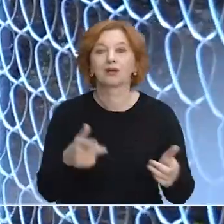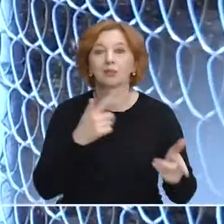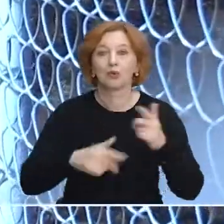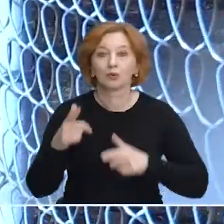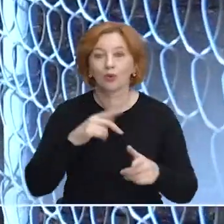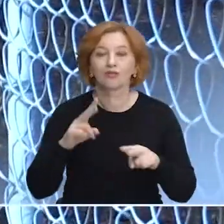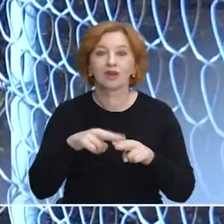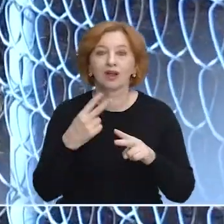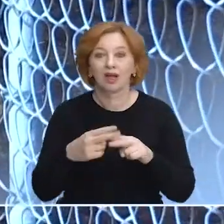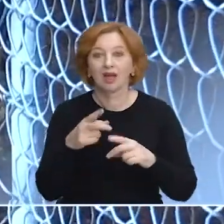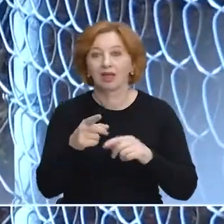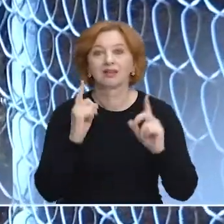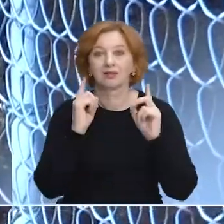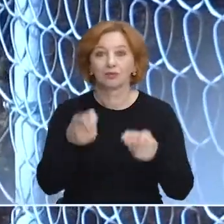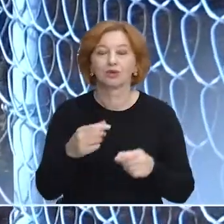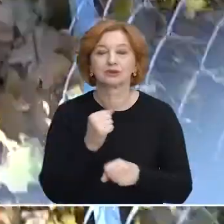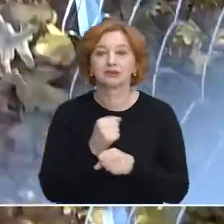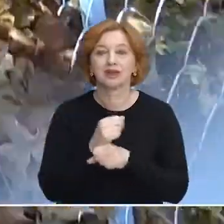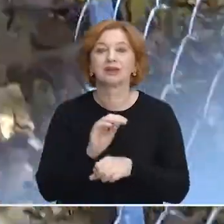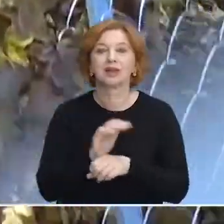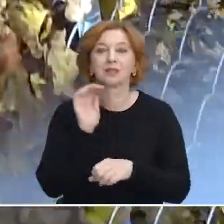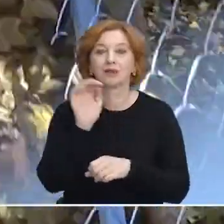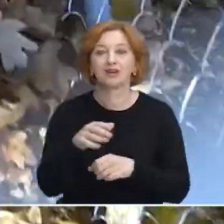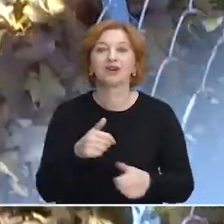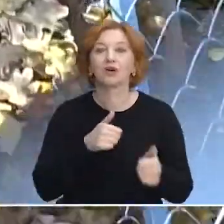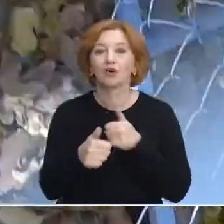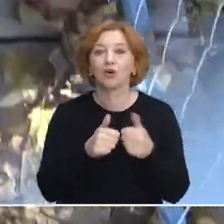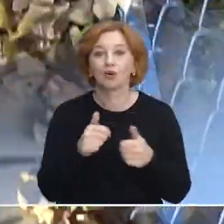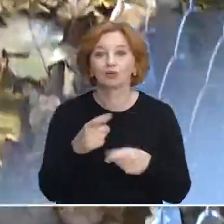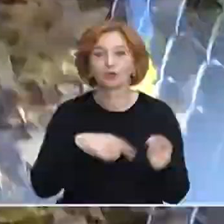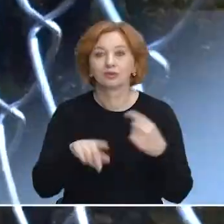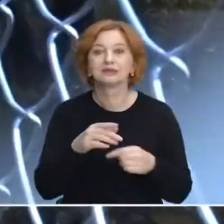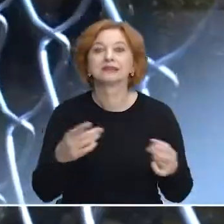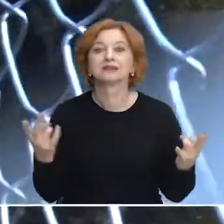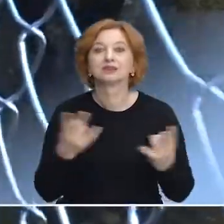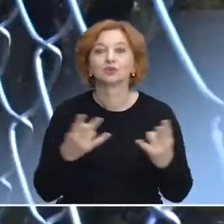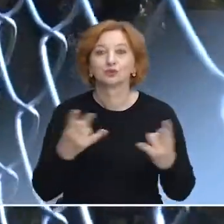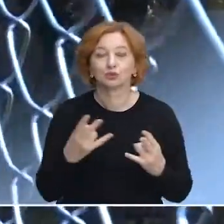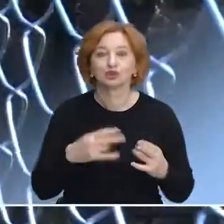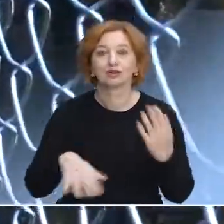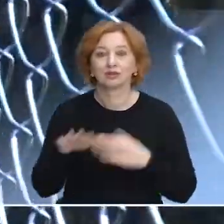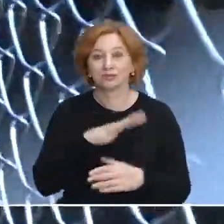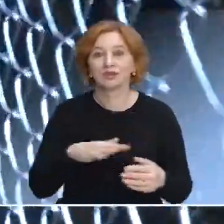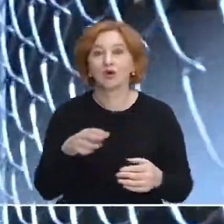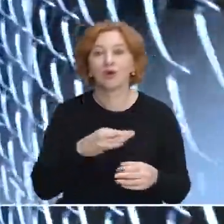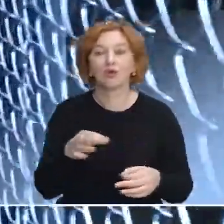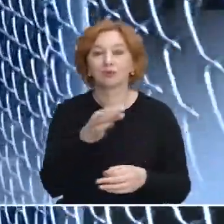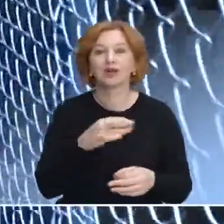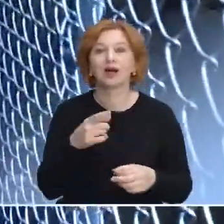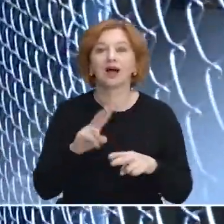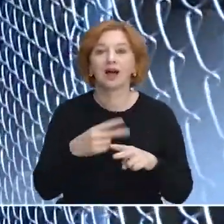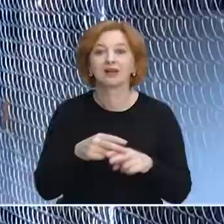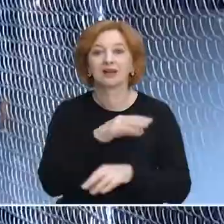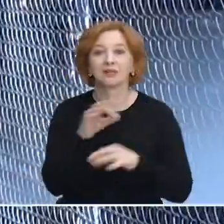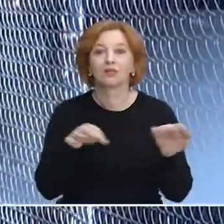велись более месяца. Активисты подготовили проект с идеей по обустройству моста и направили на всероссийский конкурс социально значимых проектов. Этот проект вместе